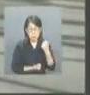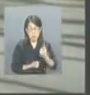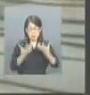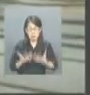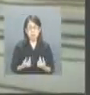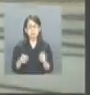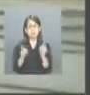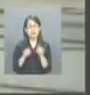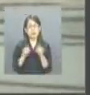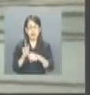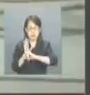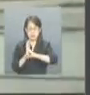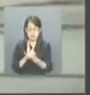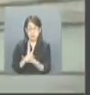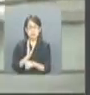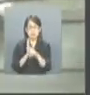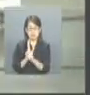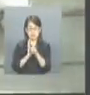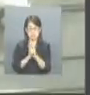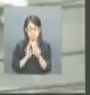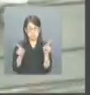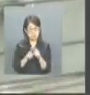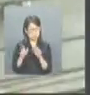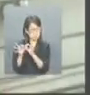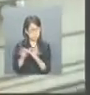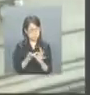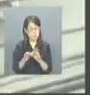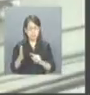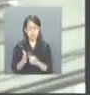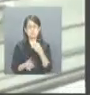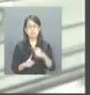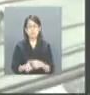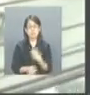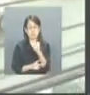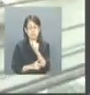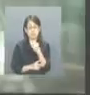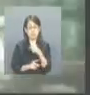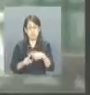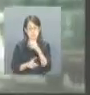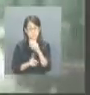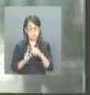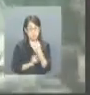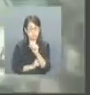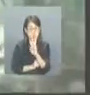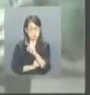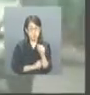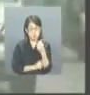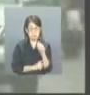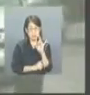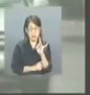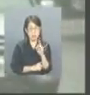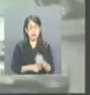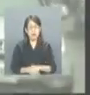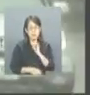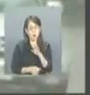ตราดที่จะได้รับผลกระทบอย่างหนักเช่นกันตั้งแต่วันที่16ถึง18นี้นอกจากนี้ยังแสดงความเป็นห่วงพื้นที่ในแ